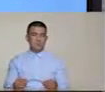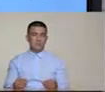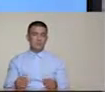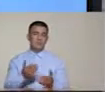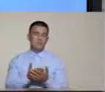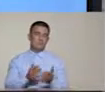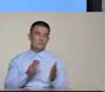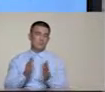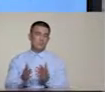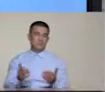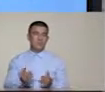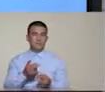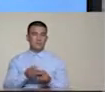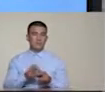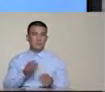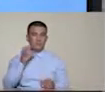Endi o'zbek